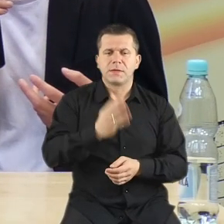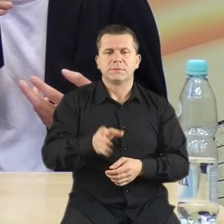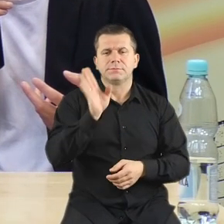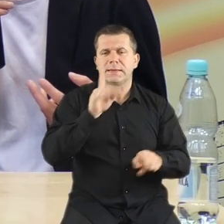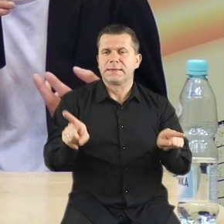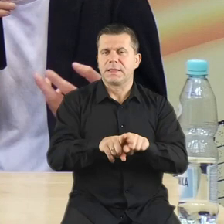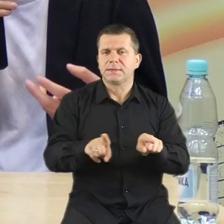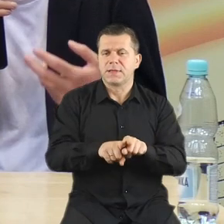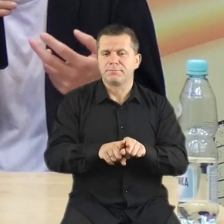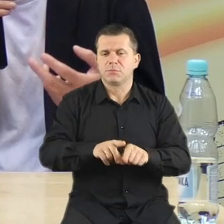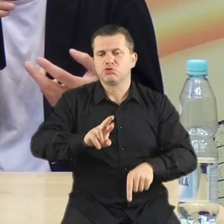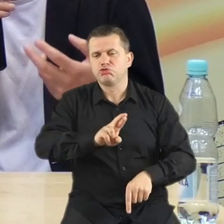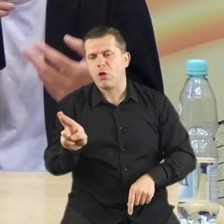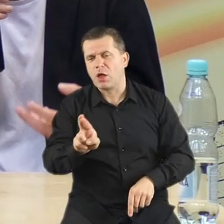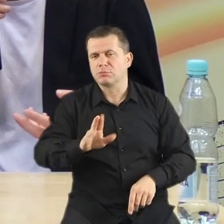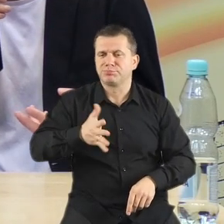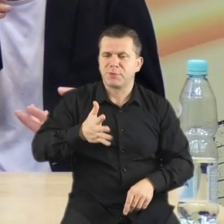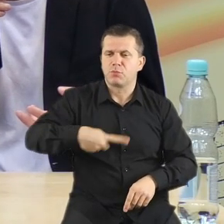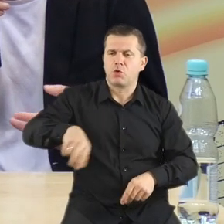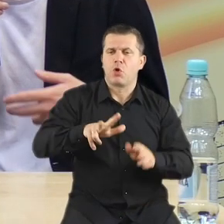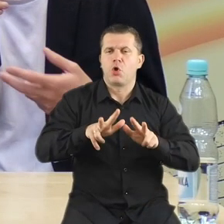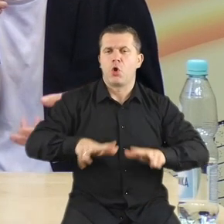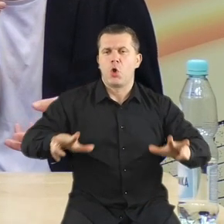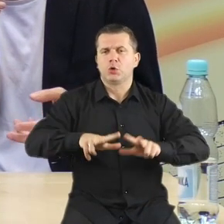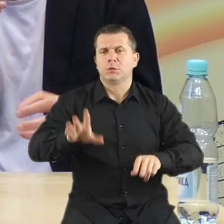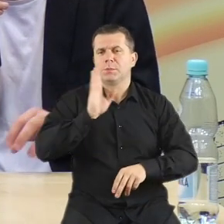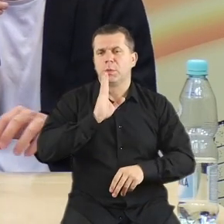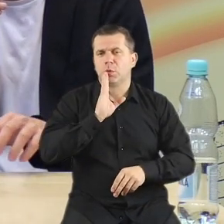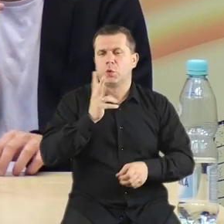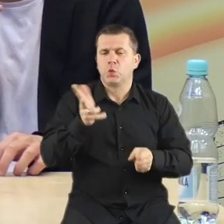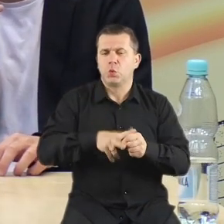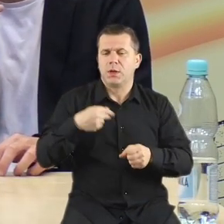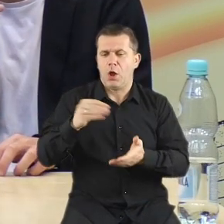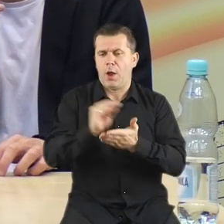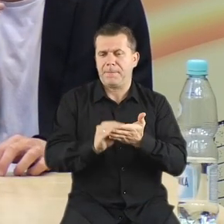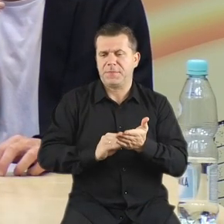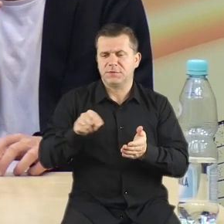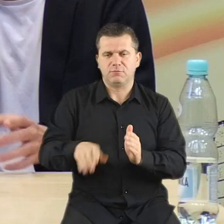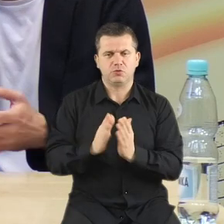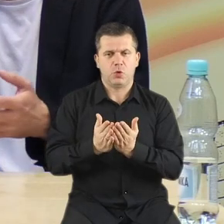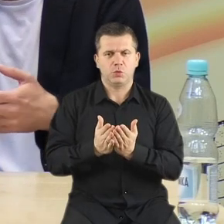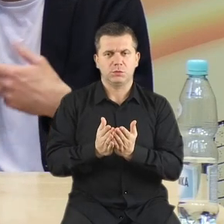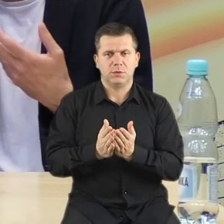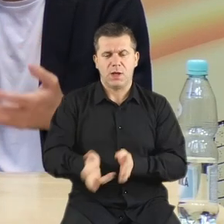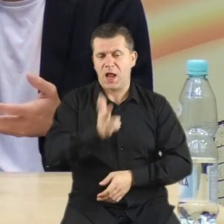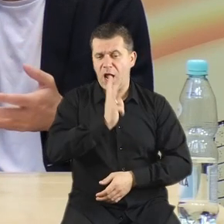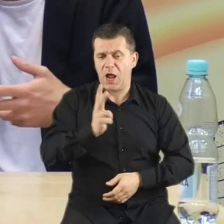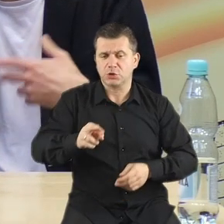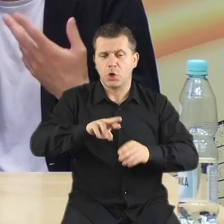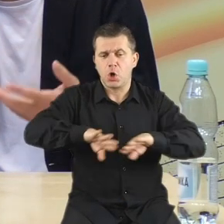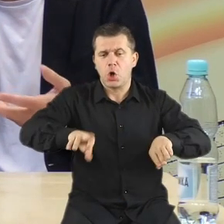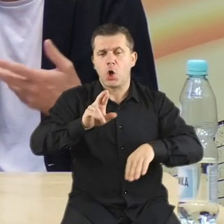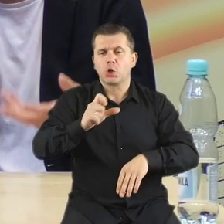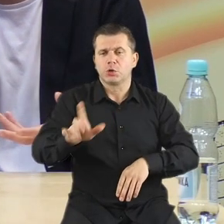samym przedmiotem rodzinnym, jak te przedmioty, które w niej opisałem. A ponieważ właśnie każdy rozdział ma